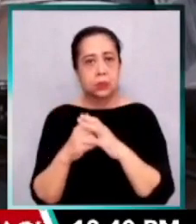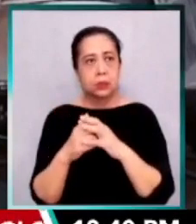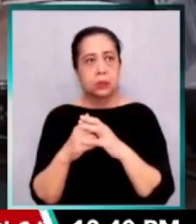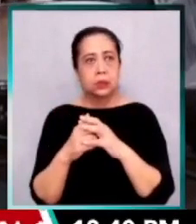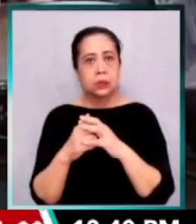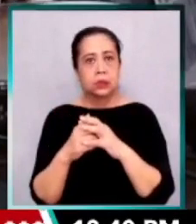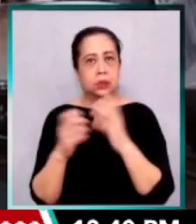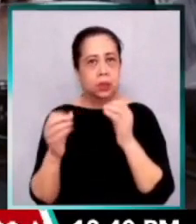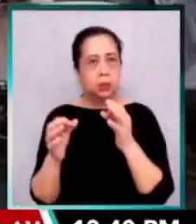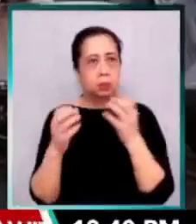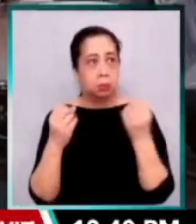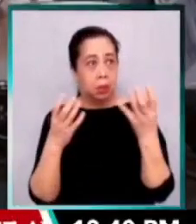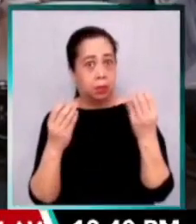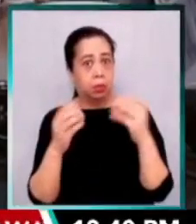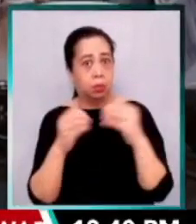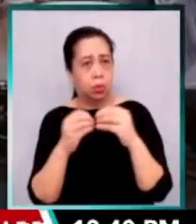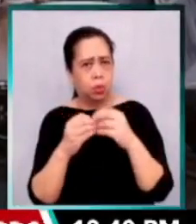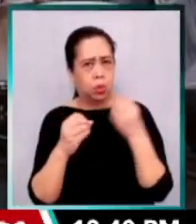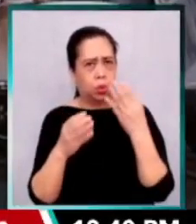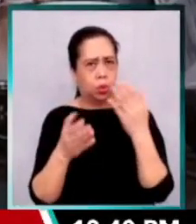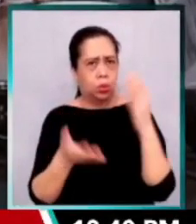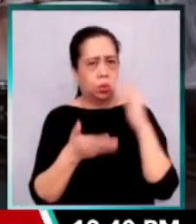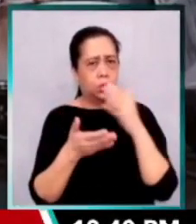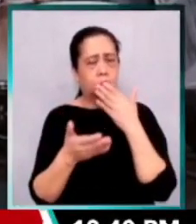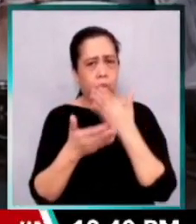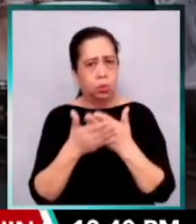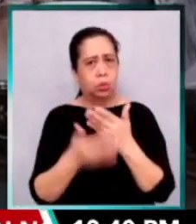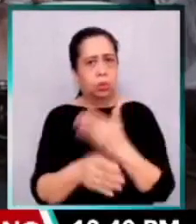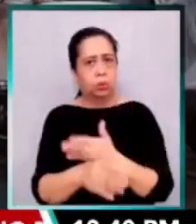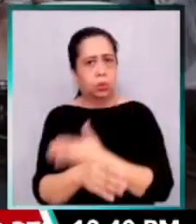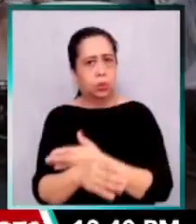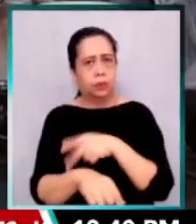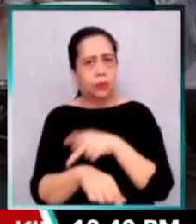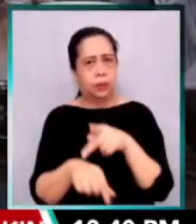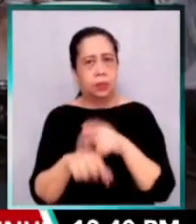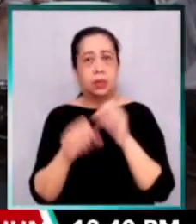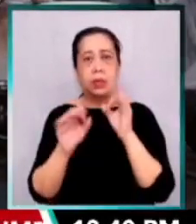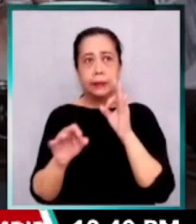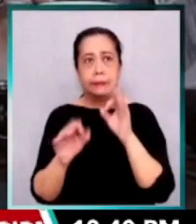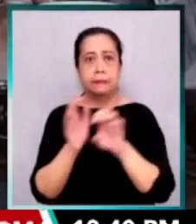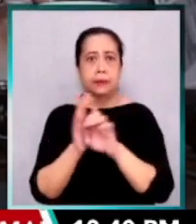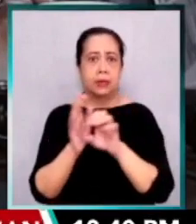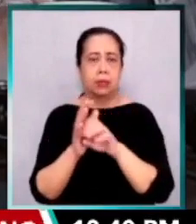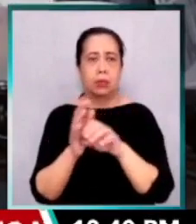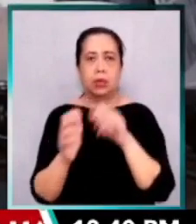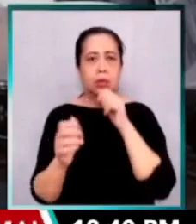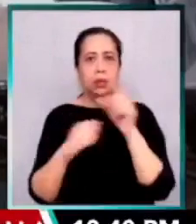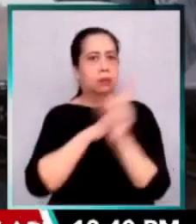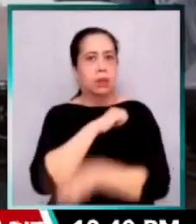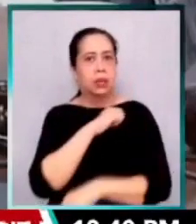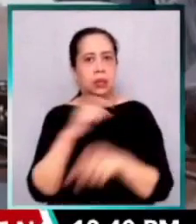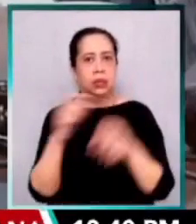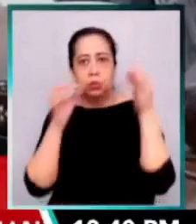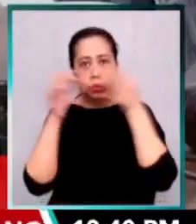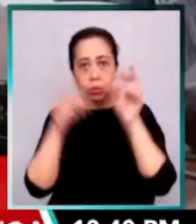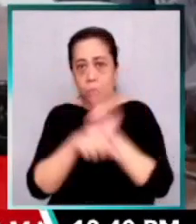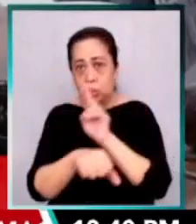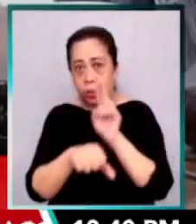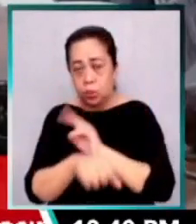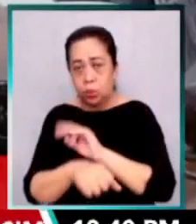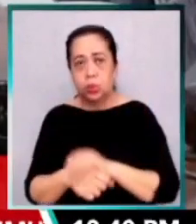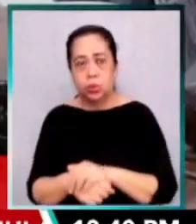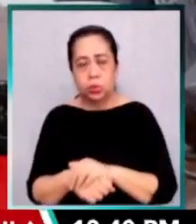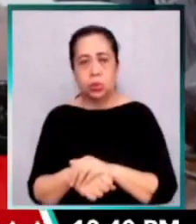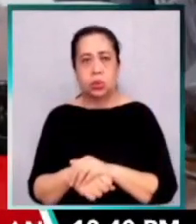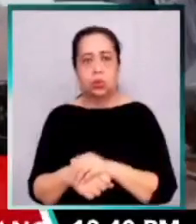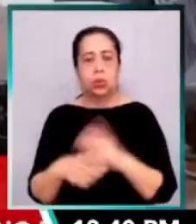ba yung or mas gaganda ang takbo ng Pilipinas kapag decriminalize natin ang drug using. Kailangan natin pakinggan din yung